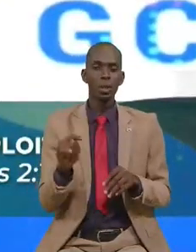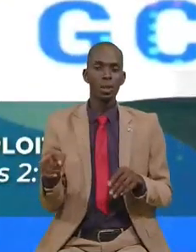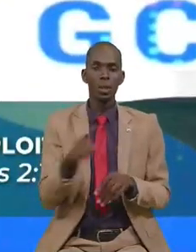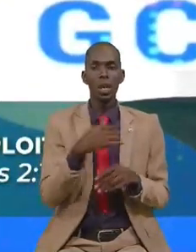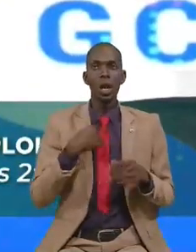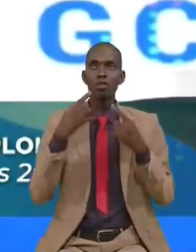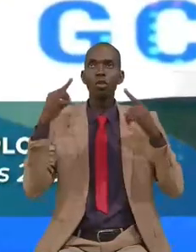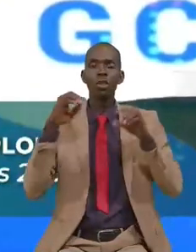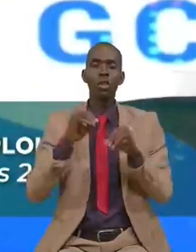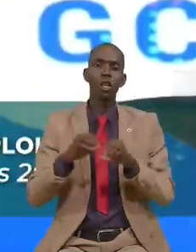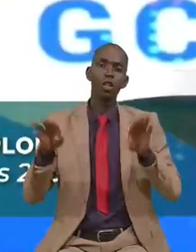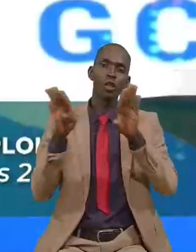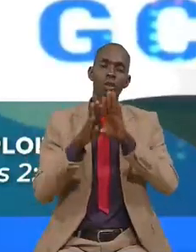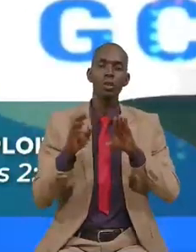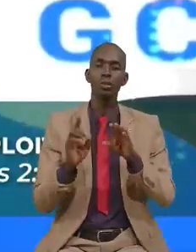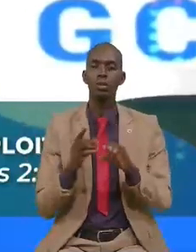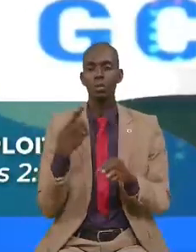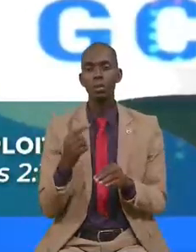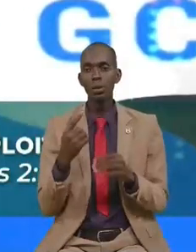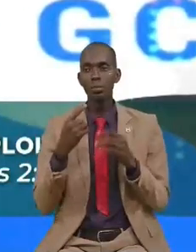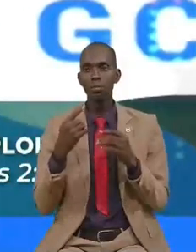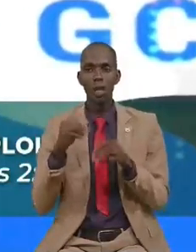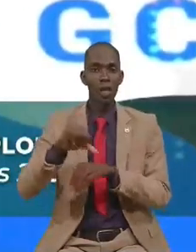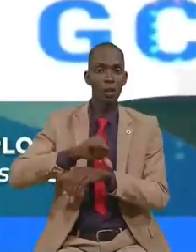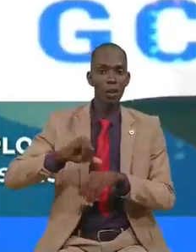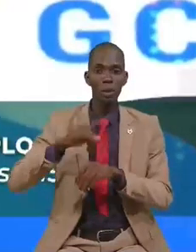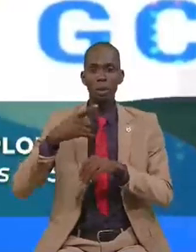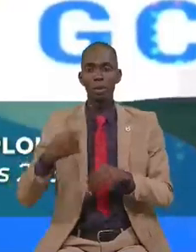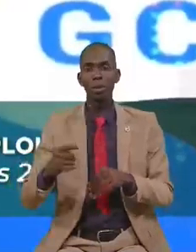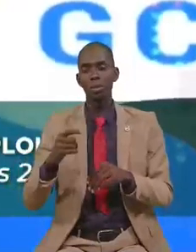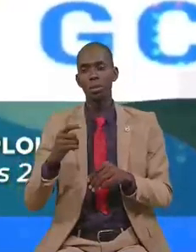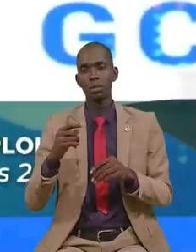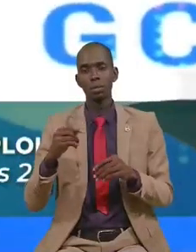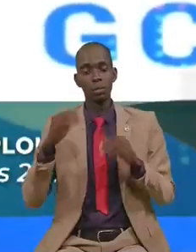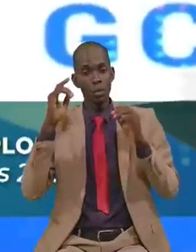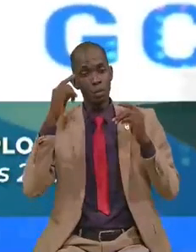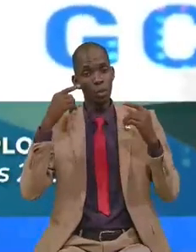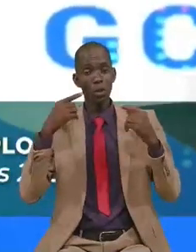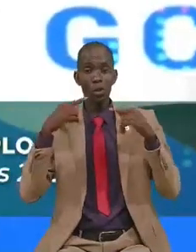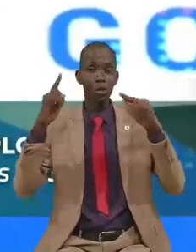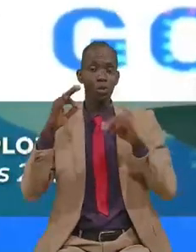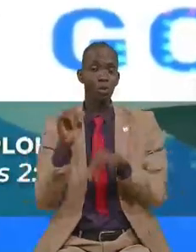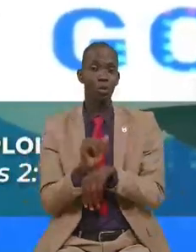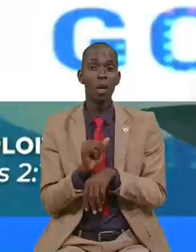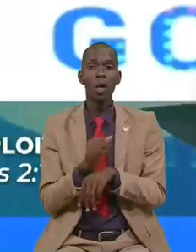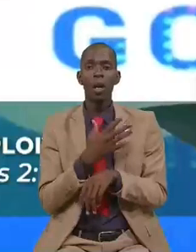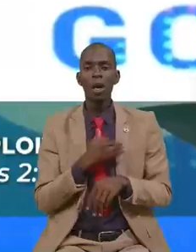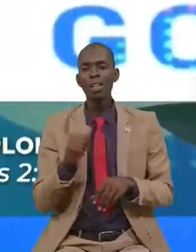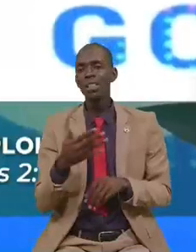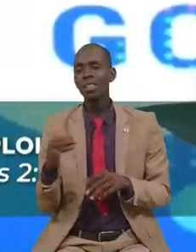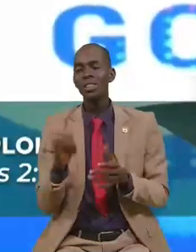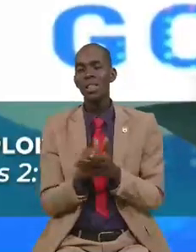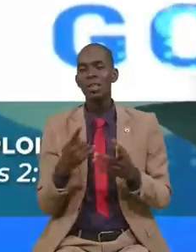que ça allait enfermer l'onction, la guérison, puissance de guérison. Tout ce qui essaie de t'enfermer, les